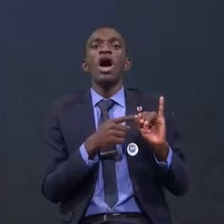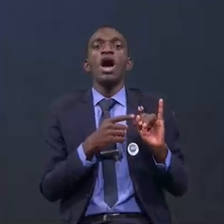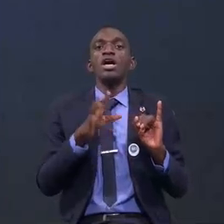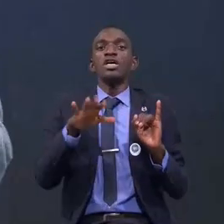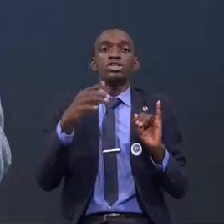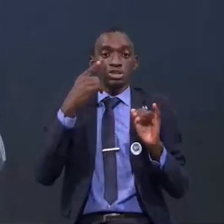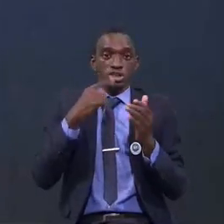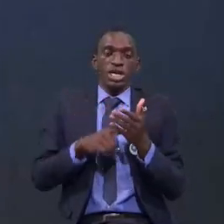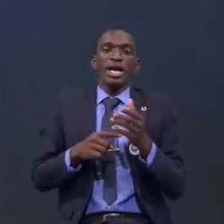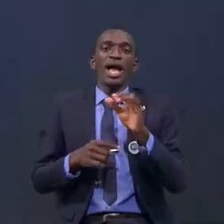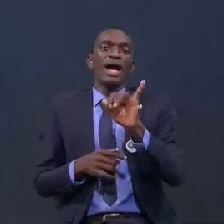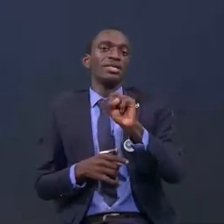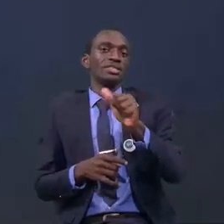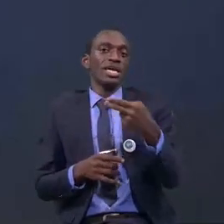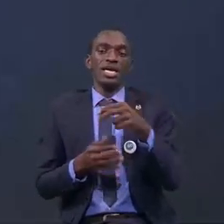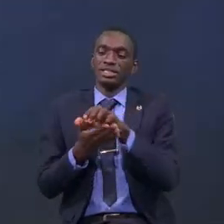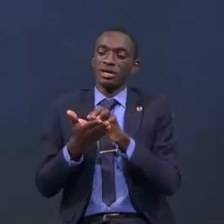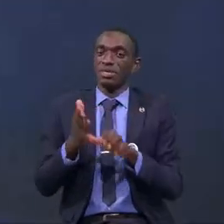D'Ésaïe chapitre 6,